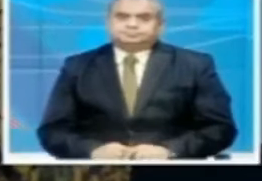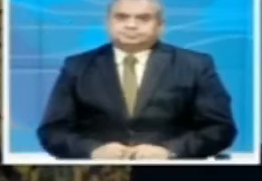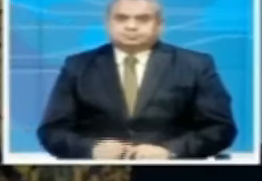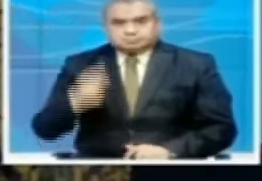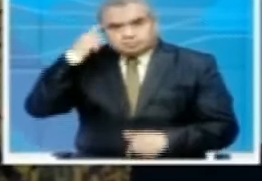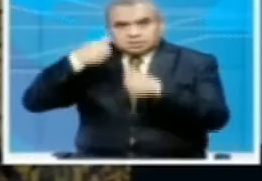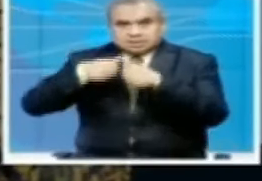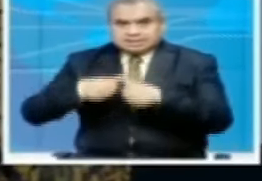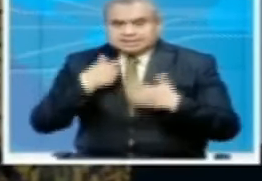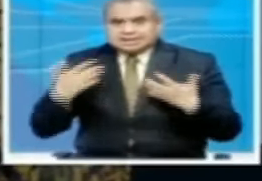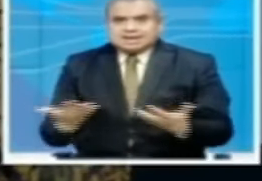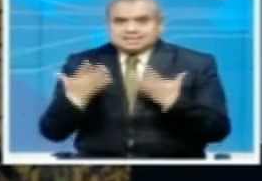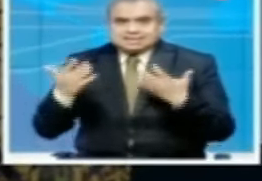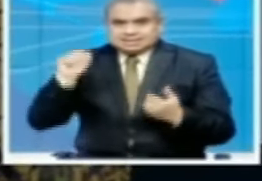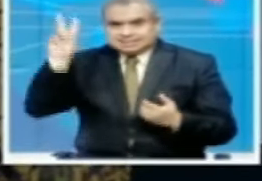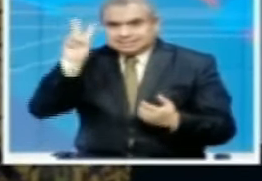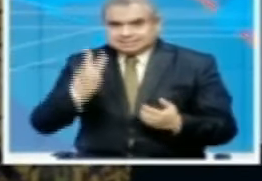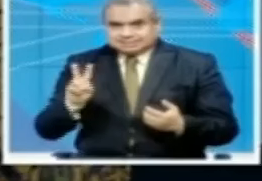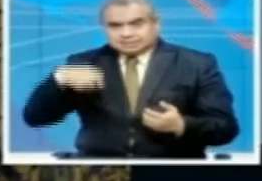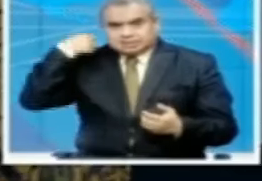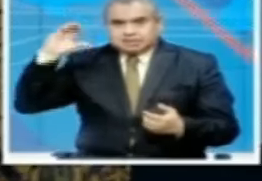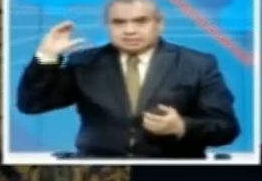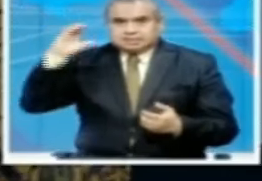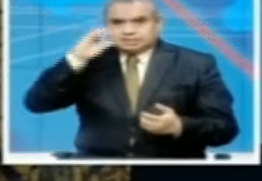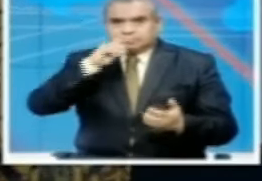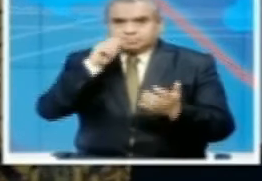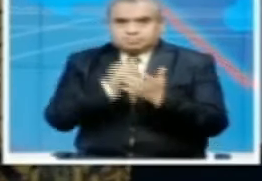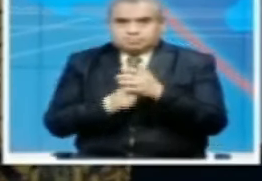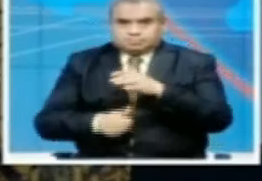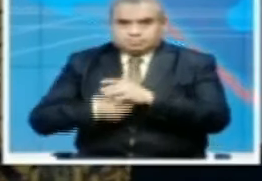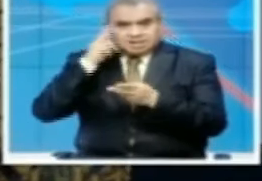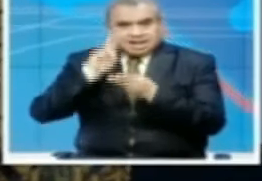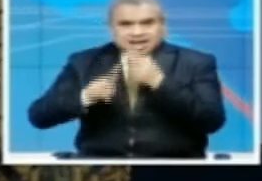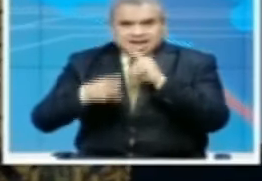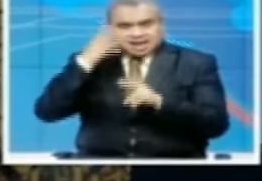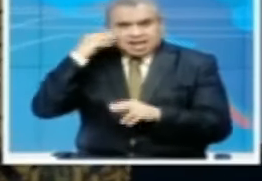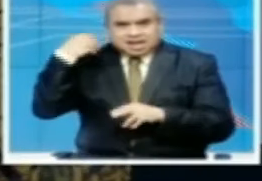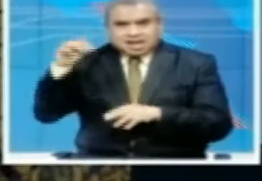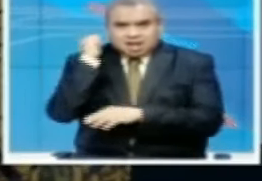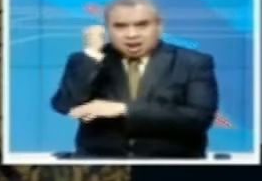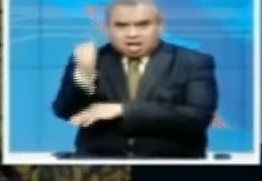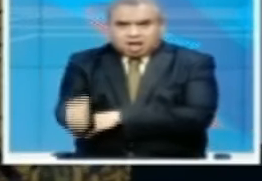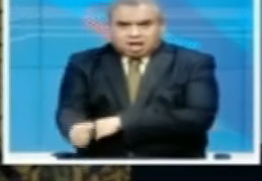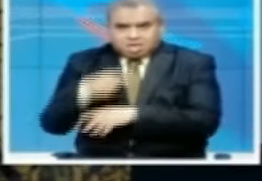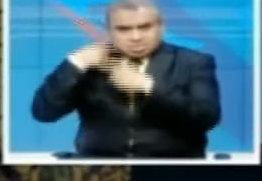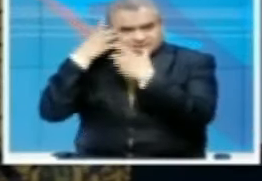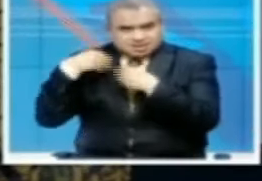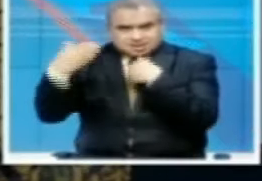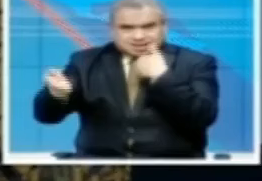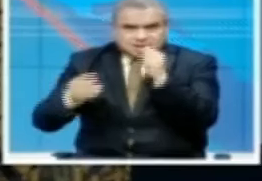في ذكرى تحرير سيناء، الرئيس السيسي يؤكد أن عدم التفريط في شبر واحد من تراب الوطن